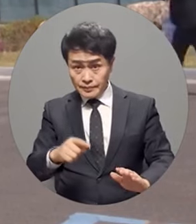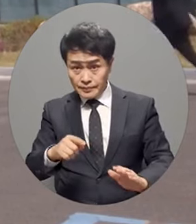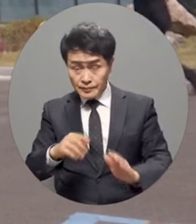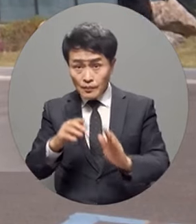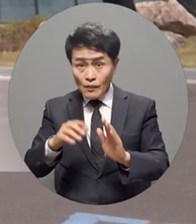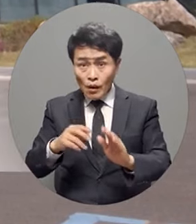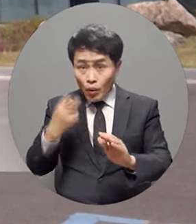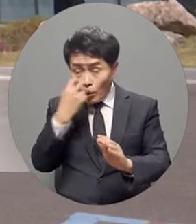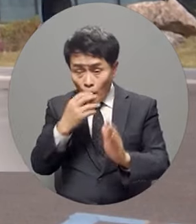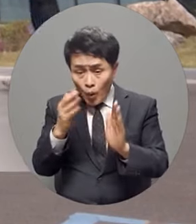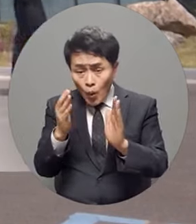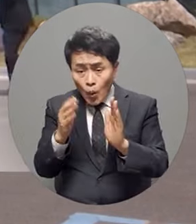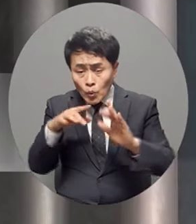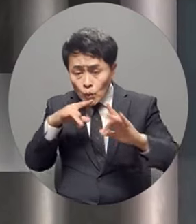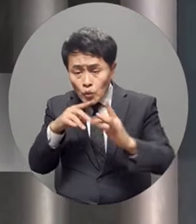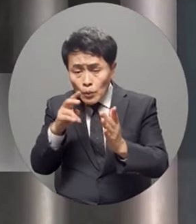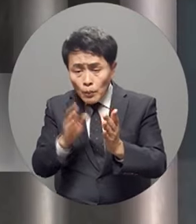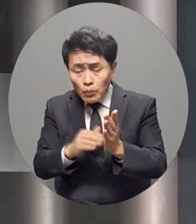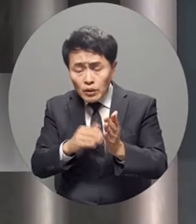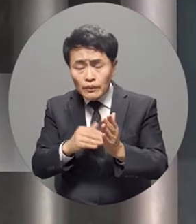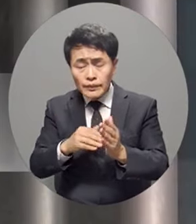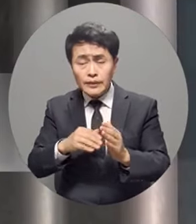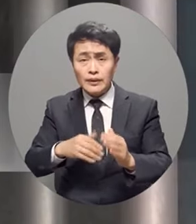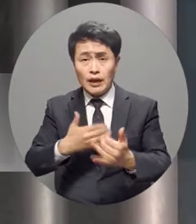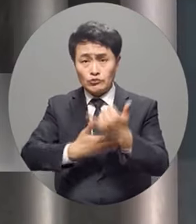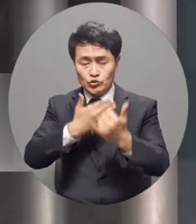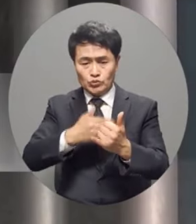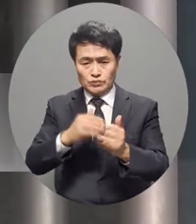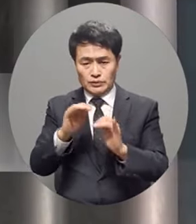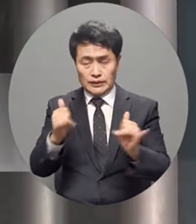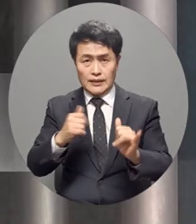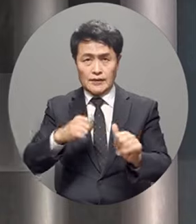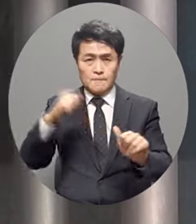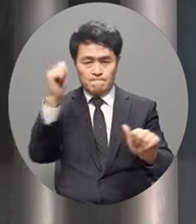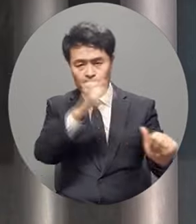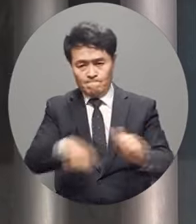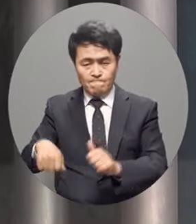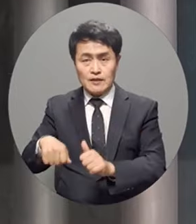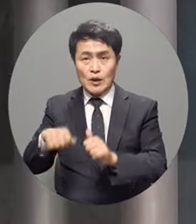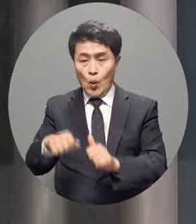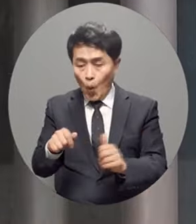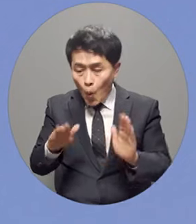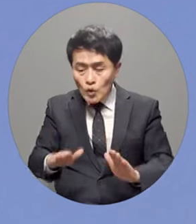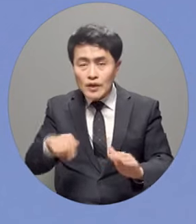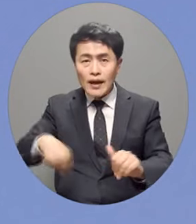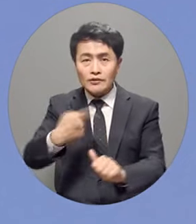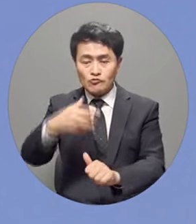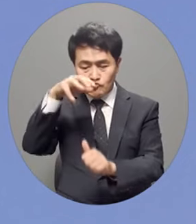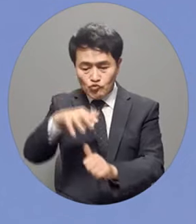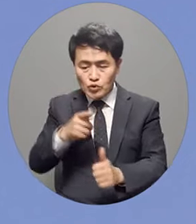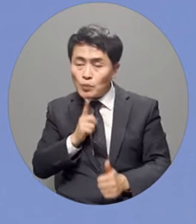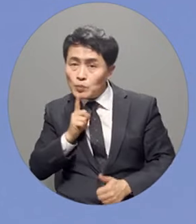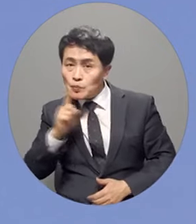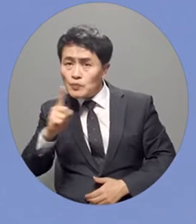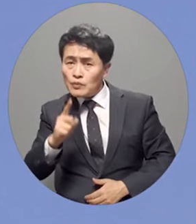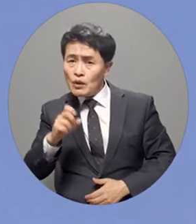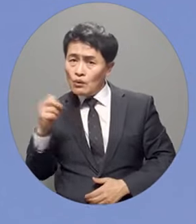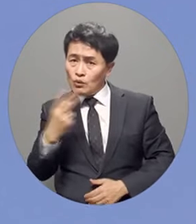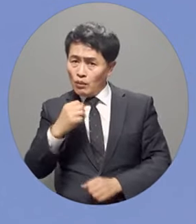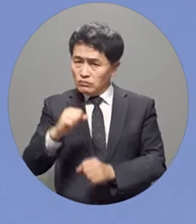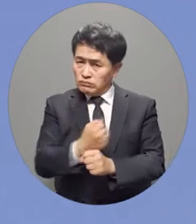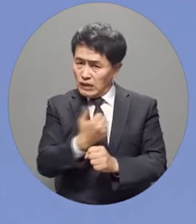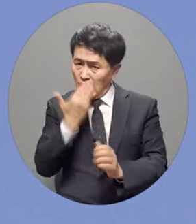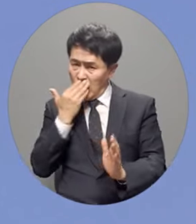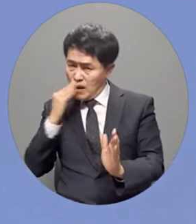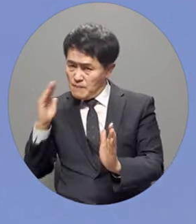보호법 위반 혐의로 유튜버를 입관한 경찰은 오늘 안으로 구속영장을 신청한다 방입니다 또 공범이 있을 것으로 보고